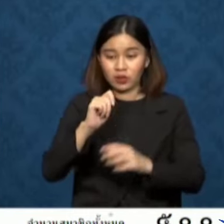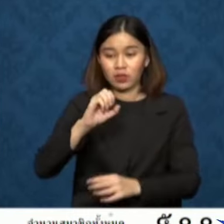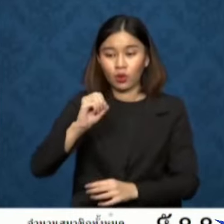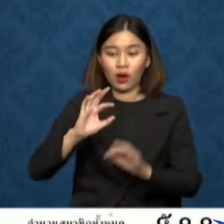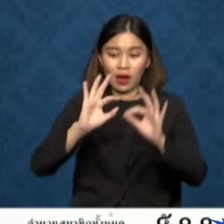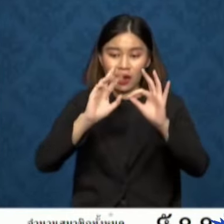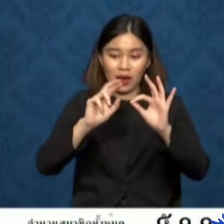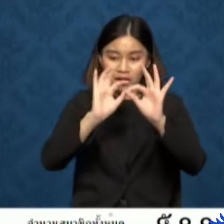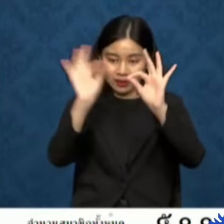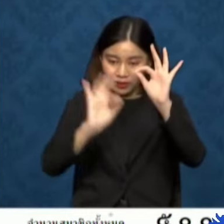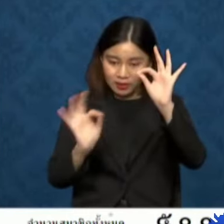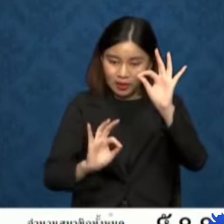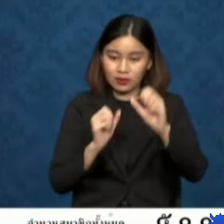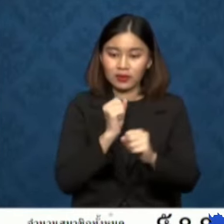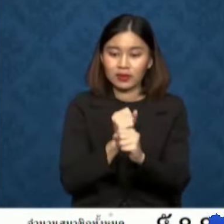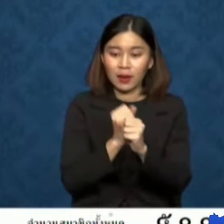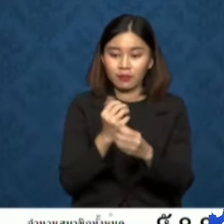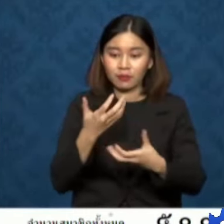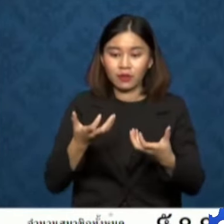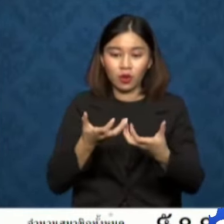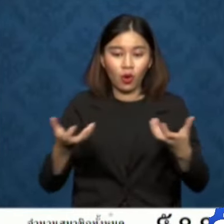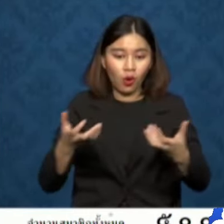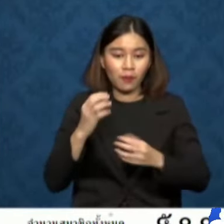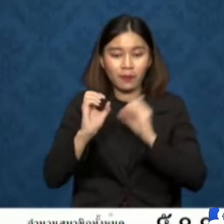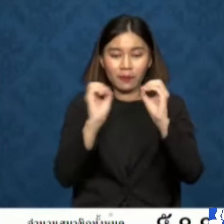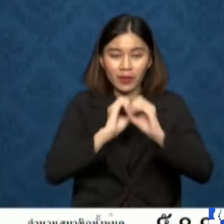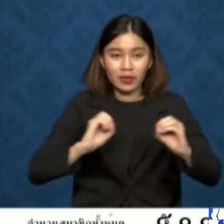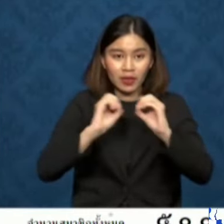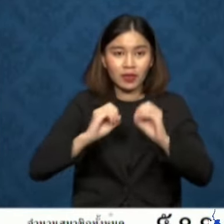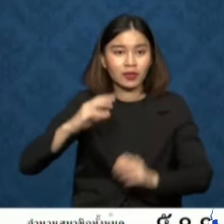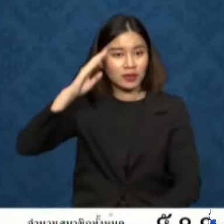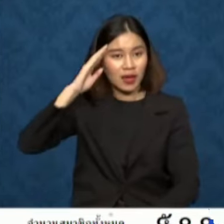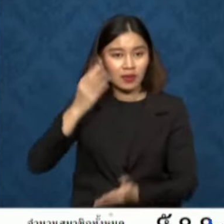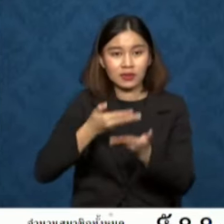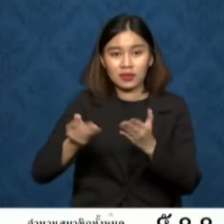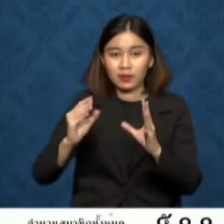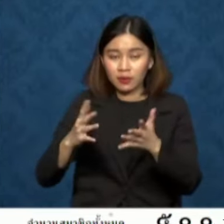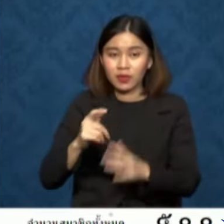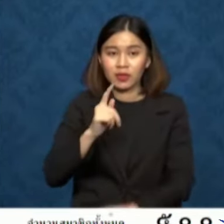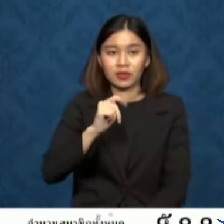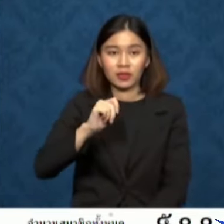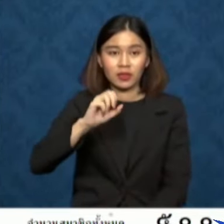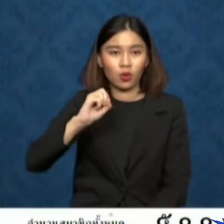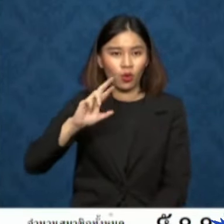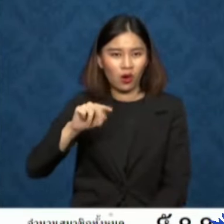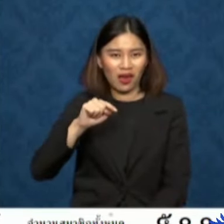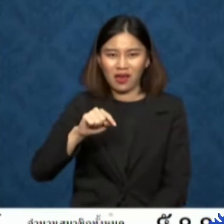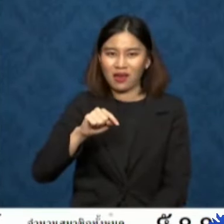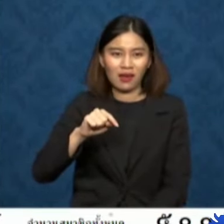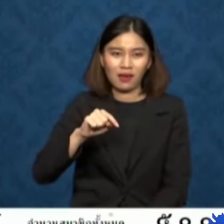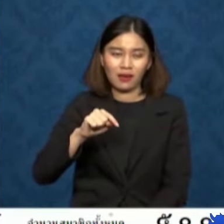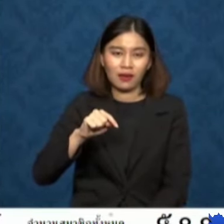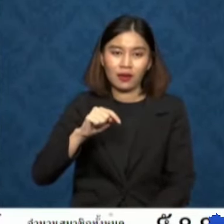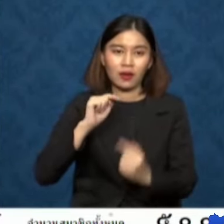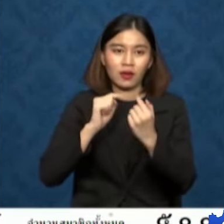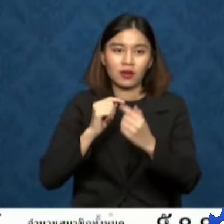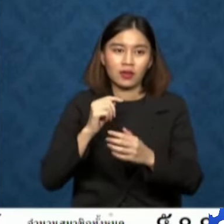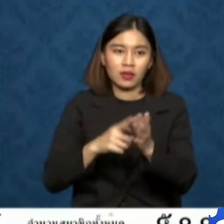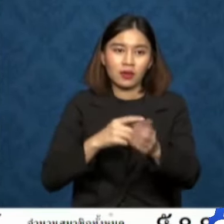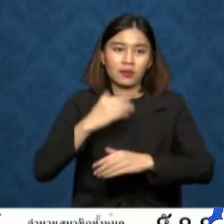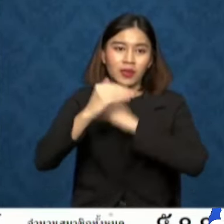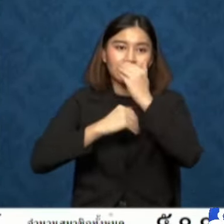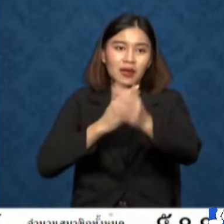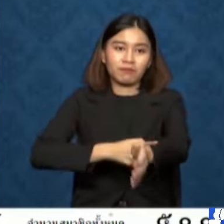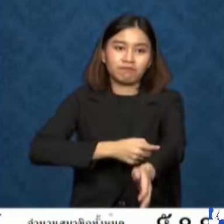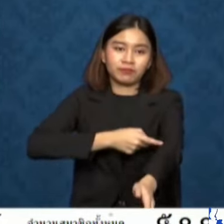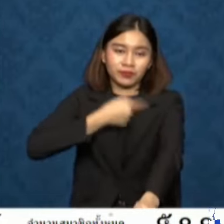ที่ระบุว่าถ้าไม่เคยผลิตมาก่อนก็ไม่ต้องขายกองทัพจะไม่ซื้อ Tแบบนี้เป็นทีวาที่ฉุดล้างการพัฒนาของประเทศชัด